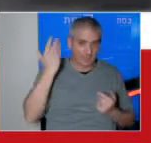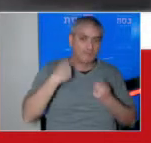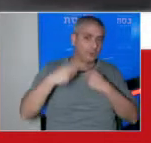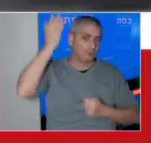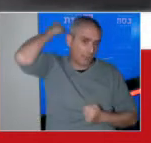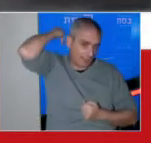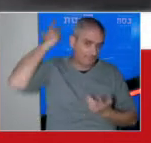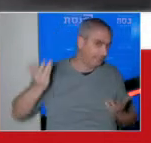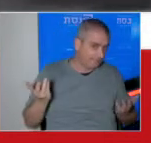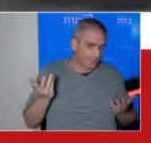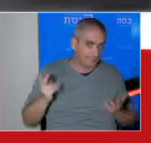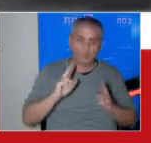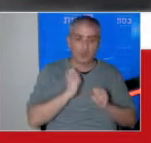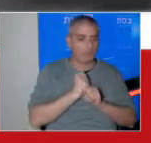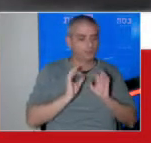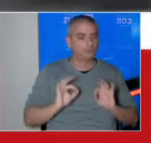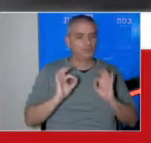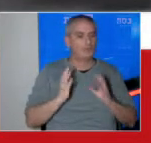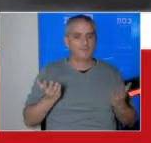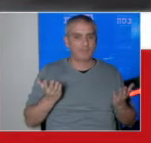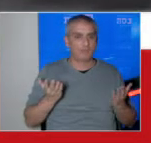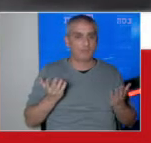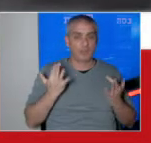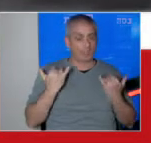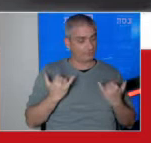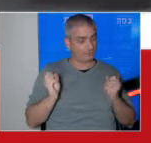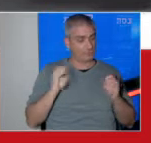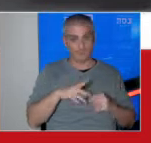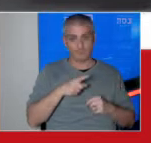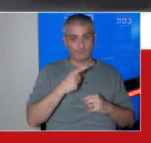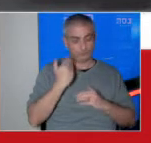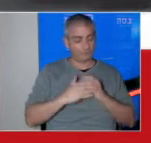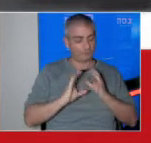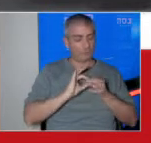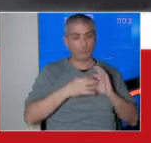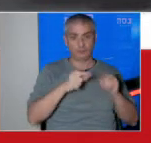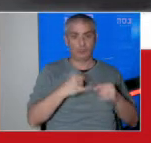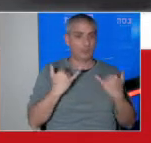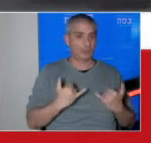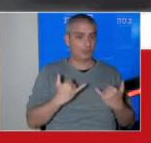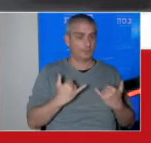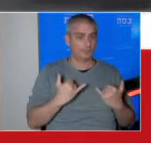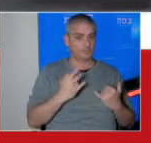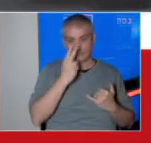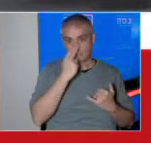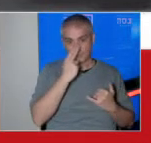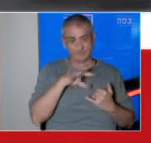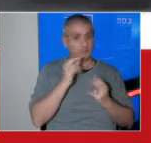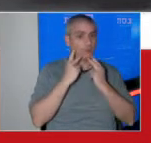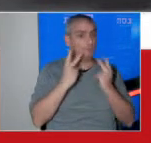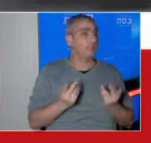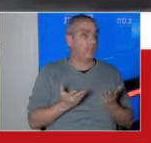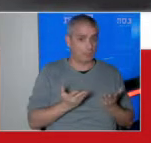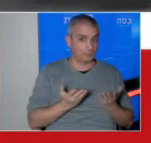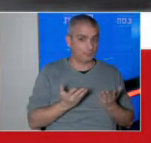שנים, בוא נגיד, ושום דבר לא נעשה. כשבאים בסוף שרשרת החיול הזאת היום, ומנסים למצוא פתרון